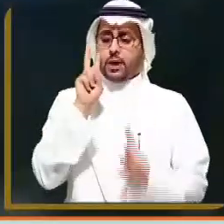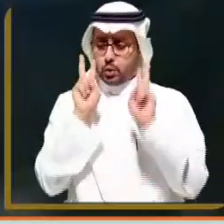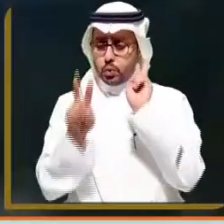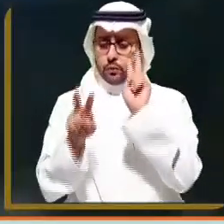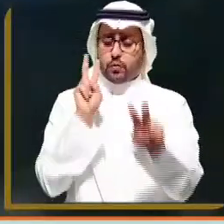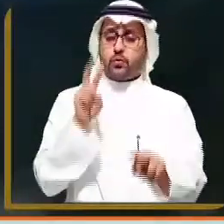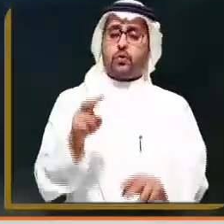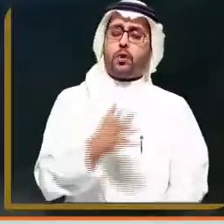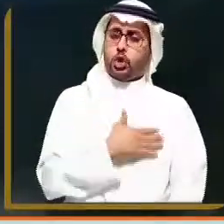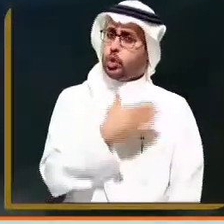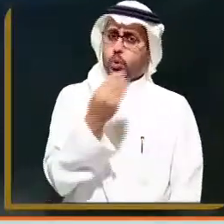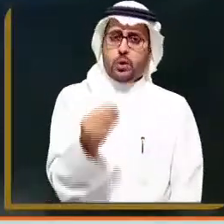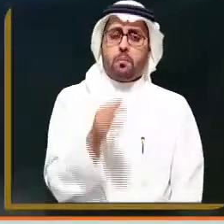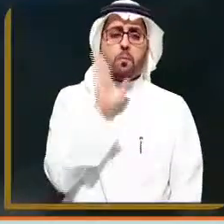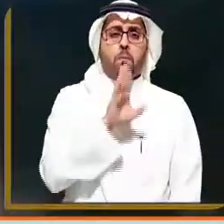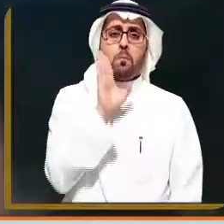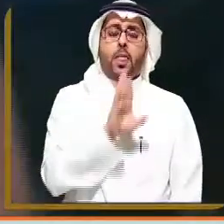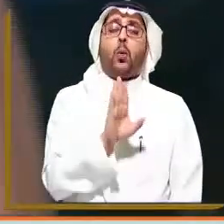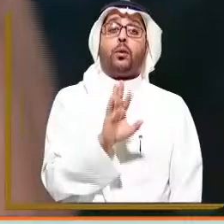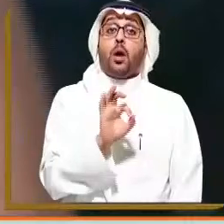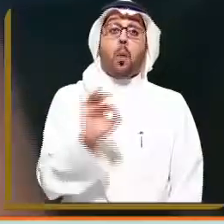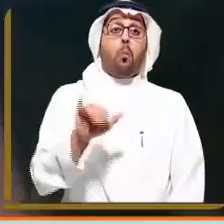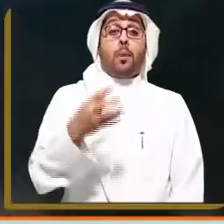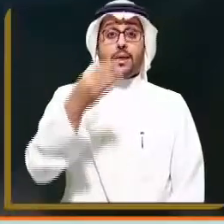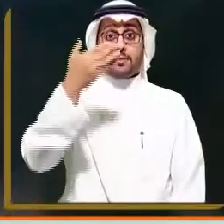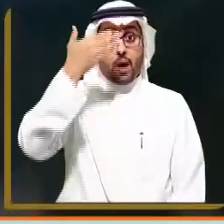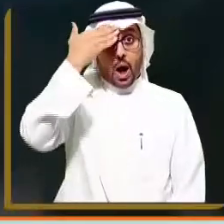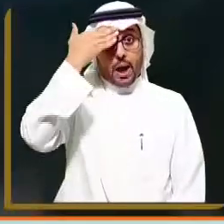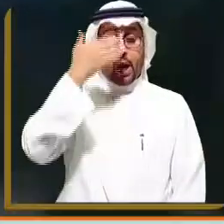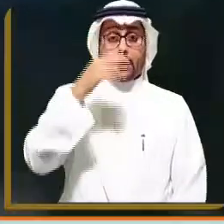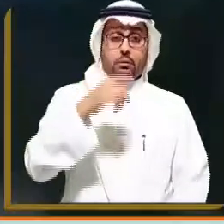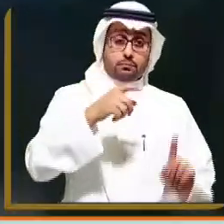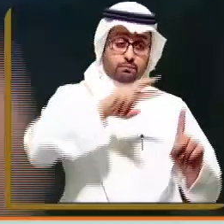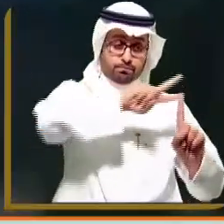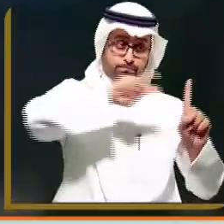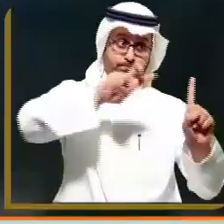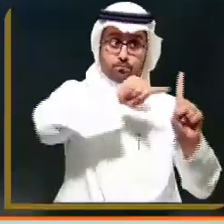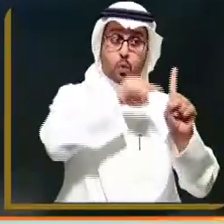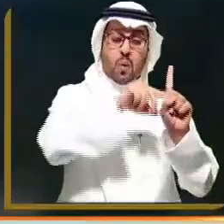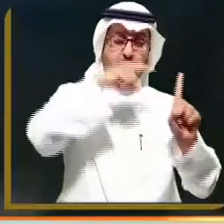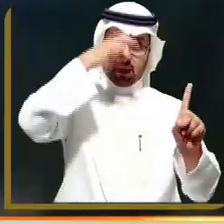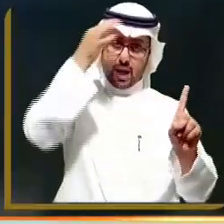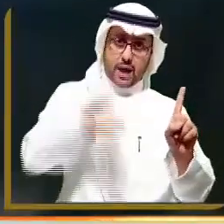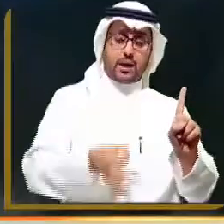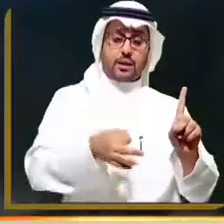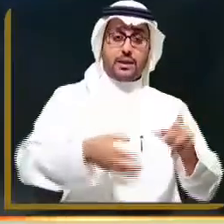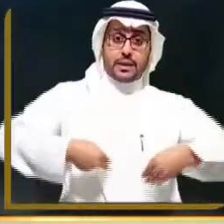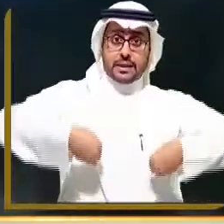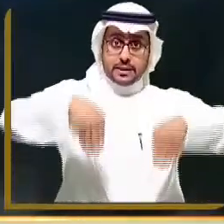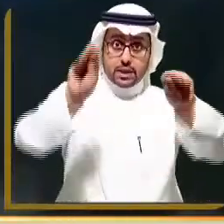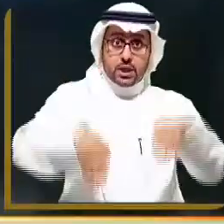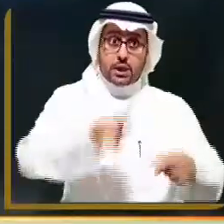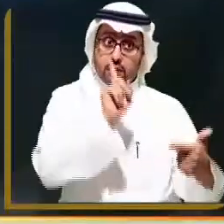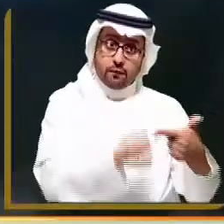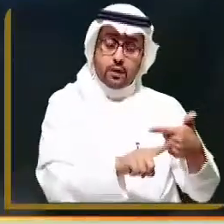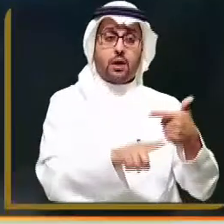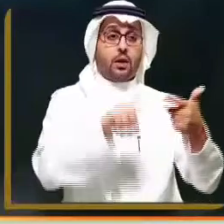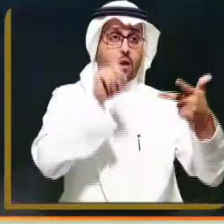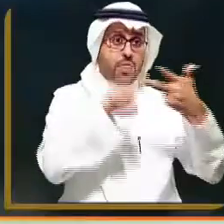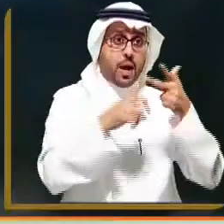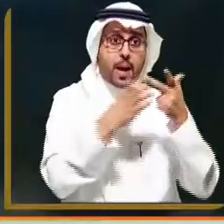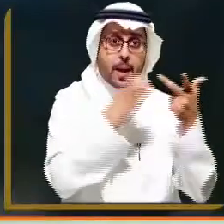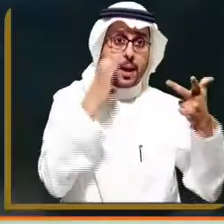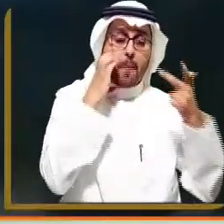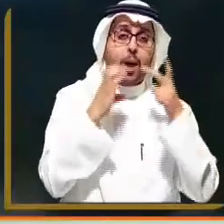كورونا، وذلك بقياس درجات الحرارة وأيضا بتأكد من اصطحاب السجادة وارتداء الكمامة بشكل